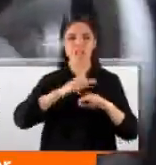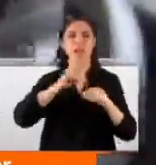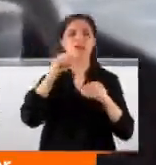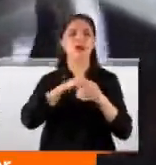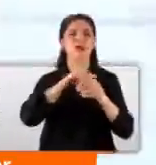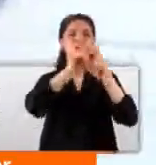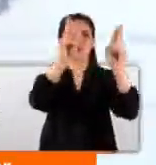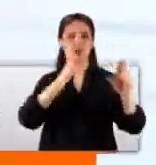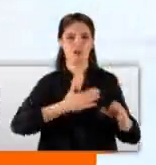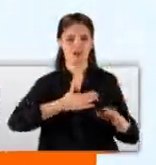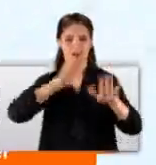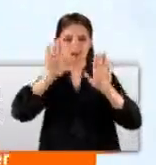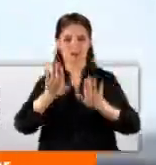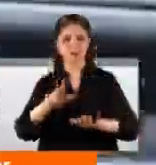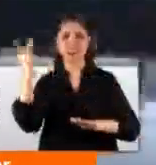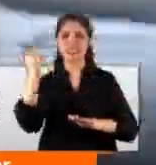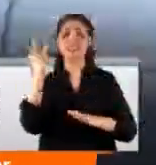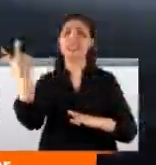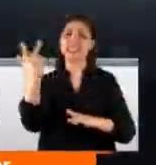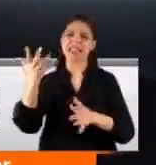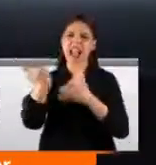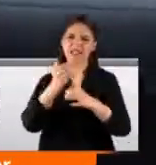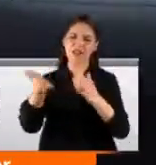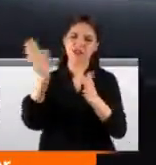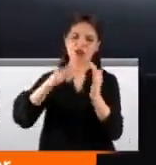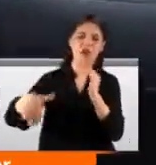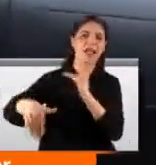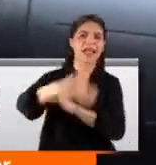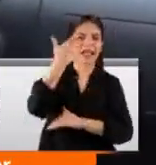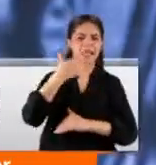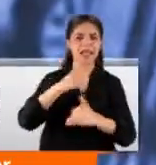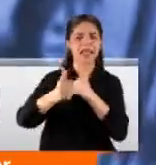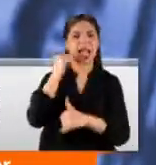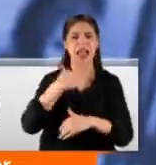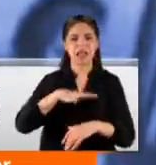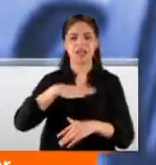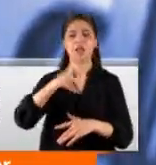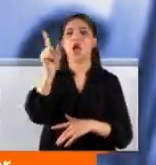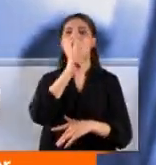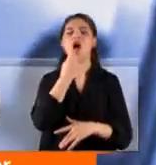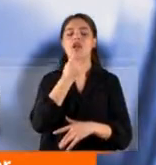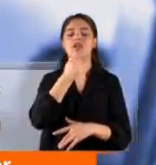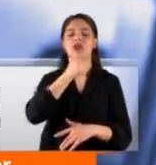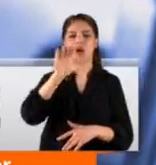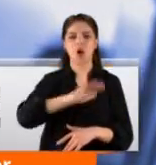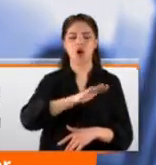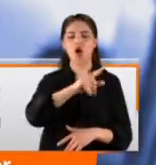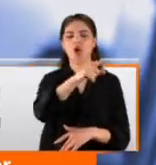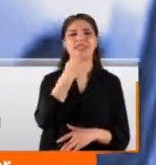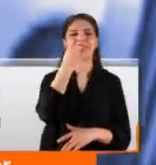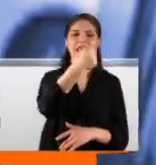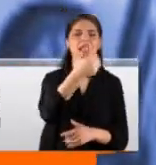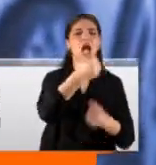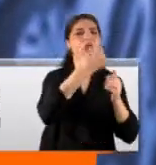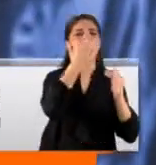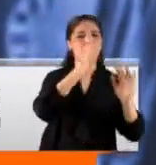marketin önünde durdu. Hızlıca işini bitirmek istiyordu. 10 yaşındaki oğluna da arabada beklemesini söyledi. Ardından markete girdi.